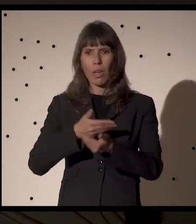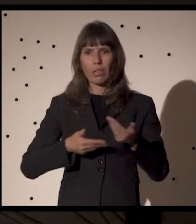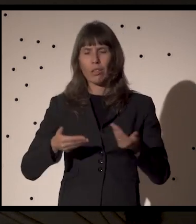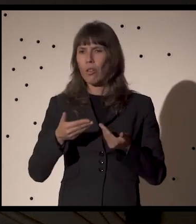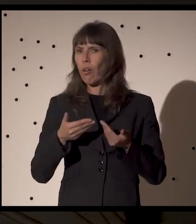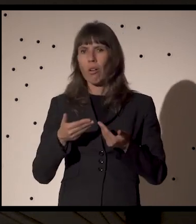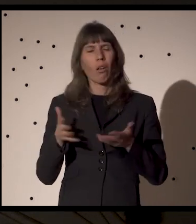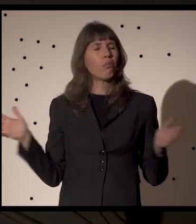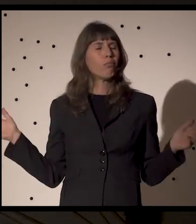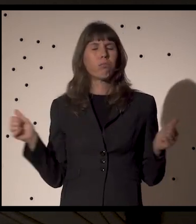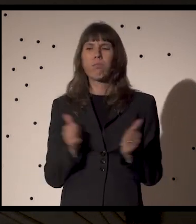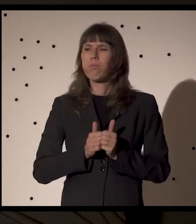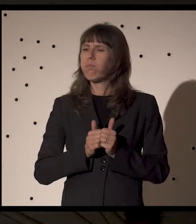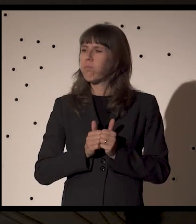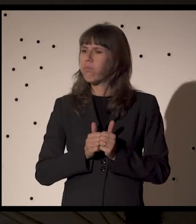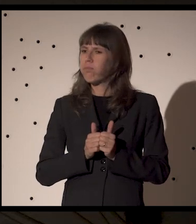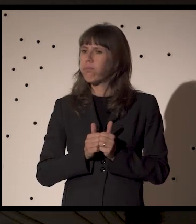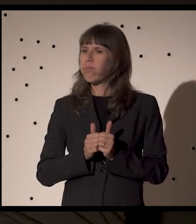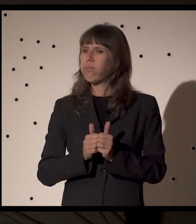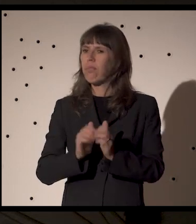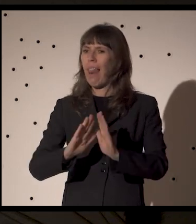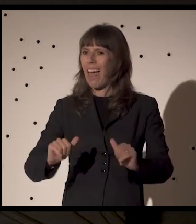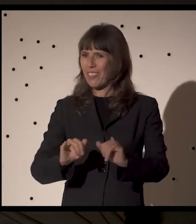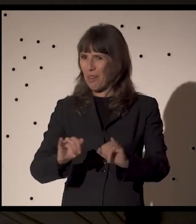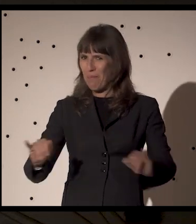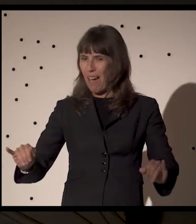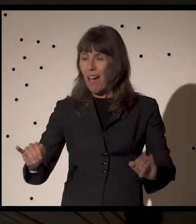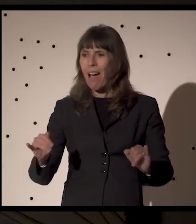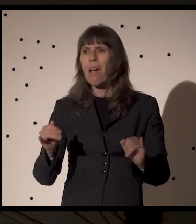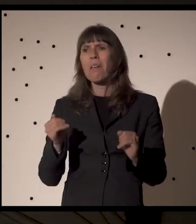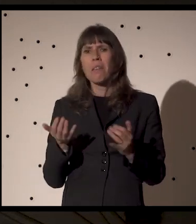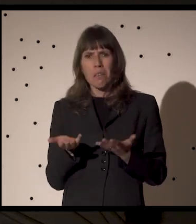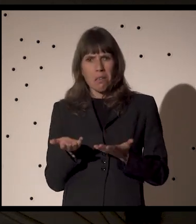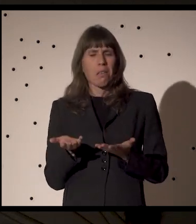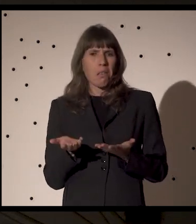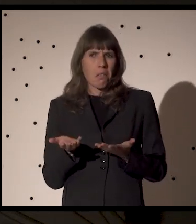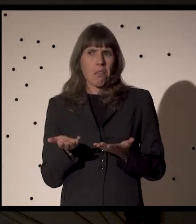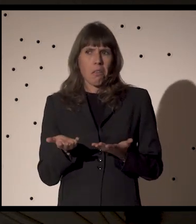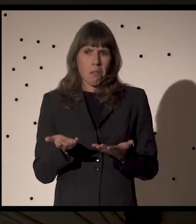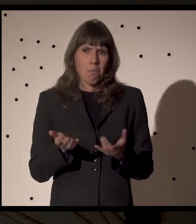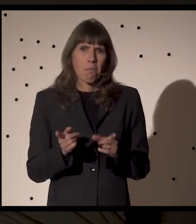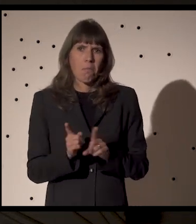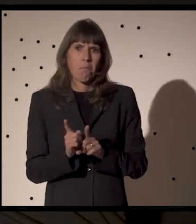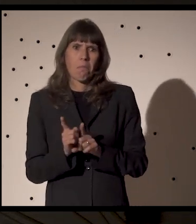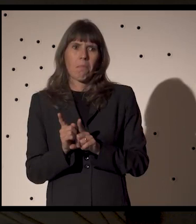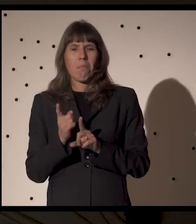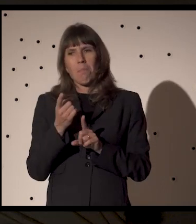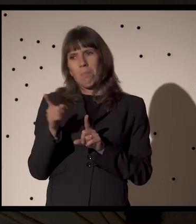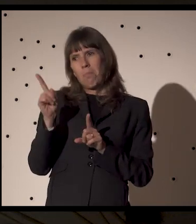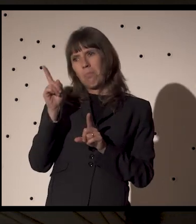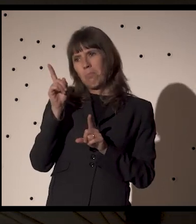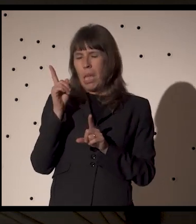ci siamo più lasciati Allora devo importante che questo si è manifestato non tanto nel dell'organizzazione